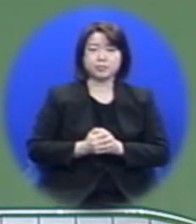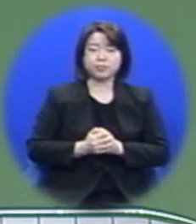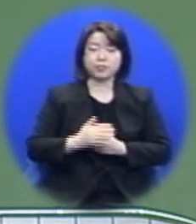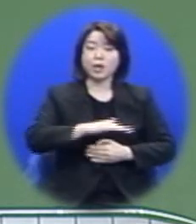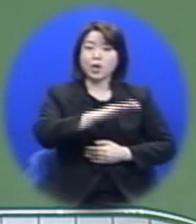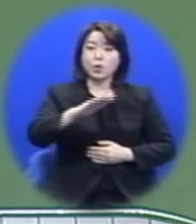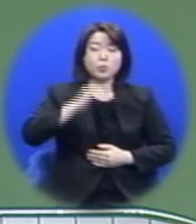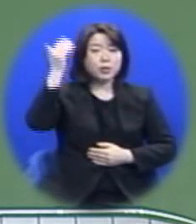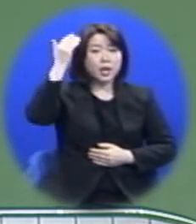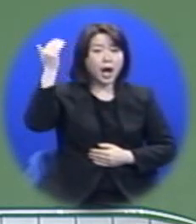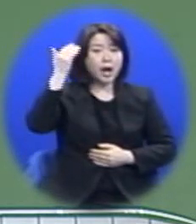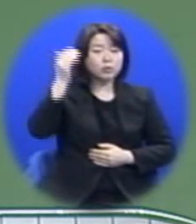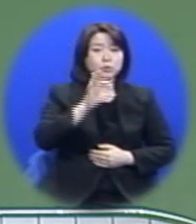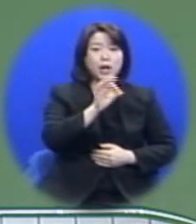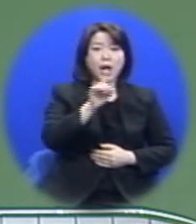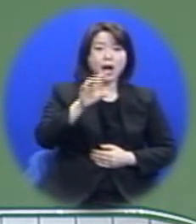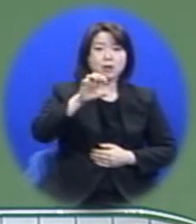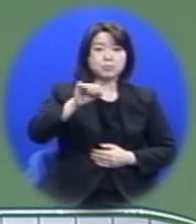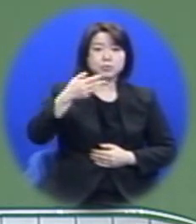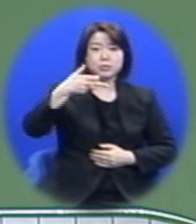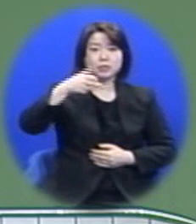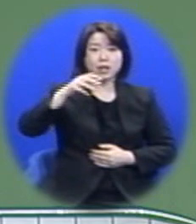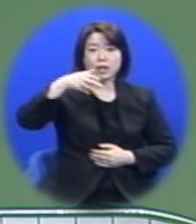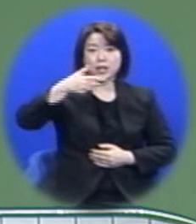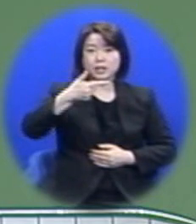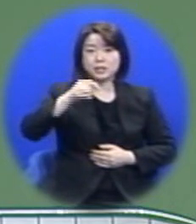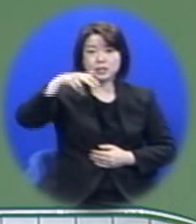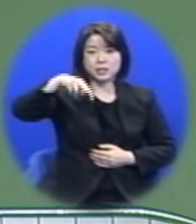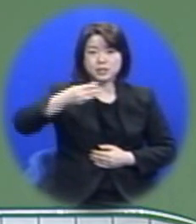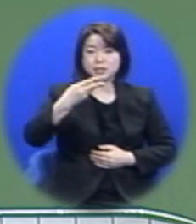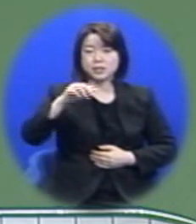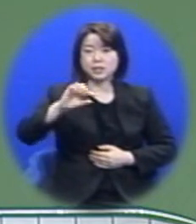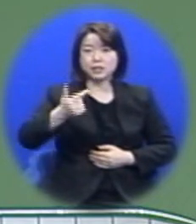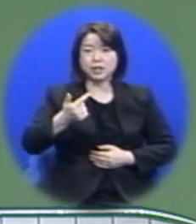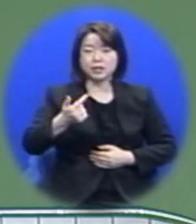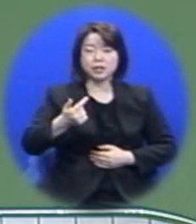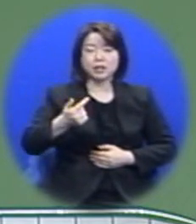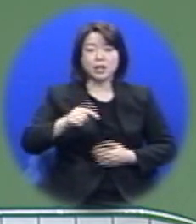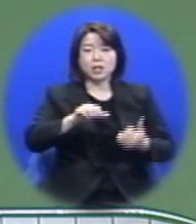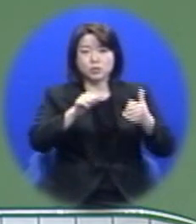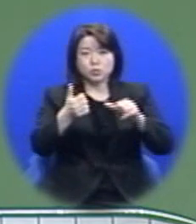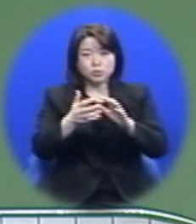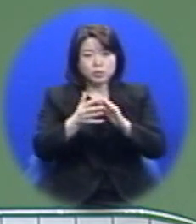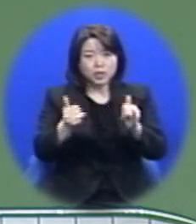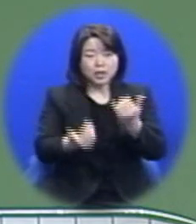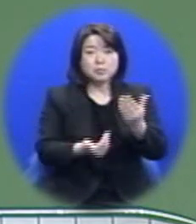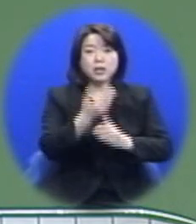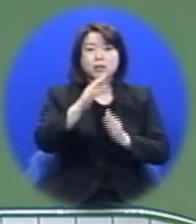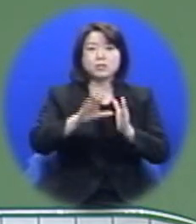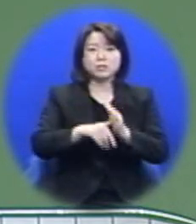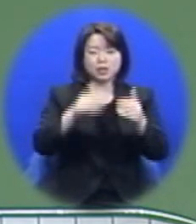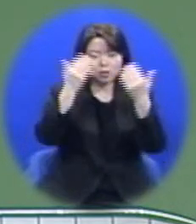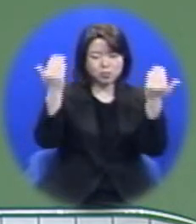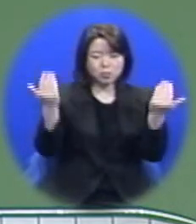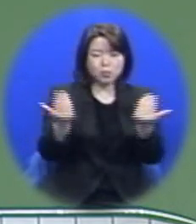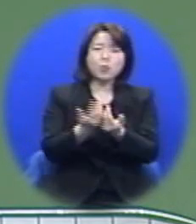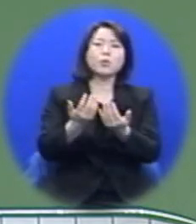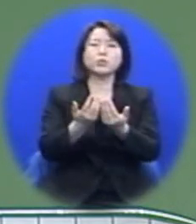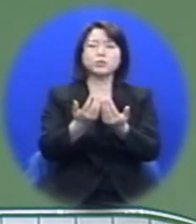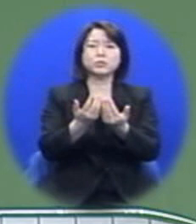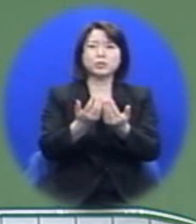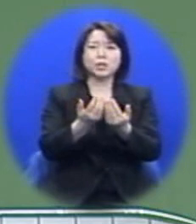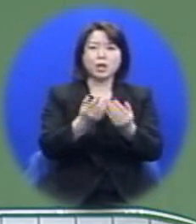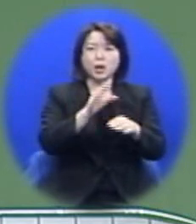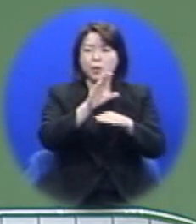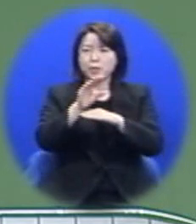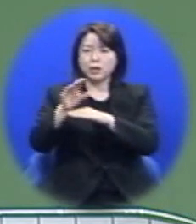우리 한국에 아프가니스탄에 순교자가 났을 때 그때 온 매스컴이 이 도대체 이